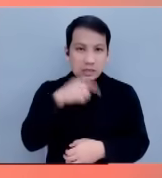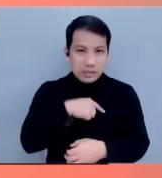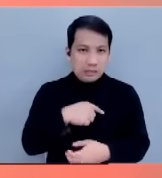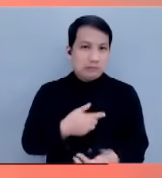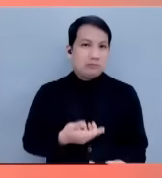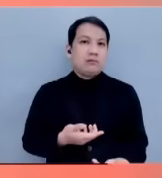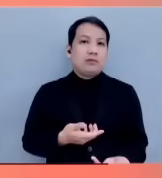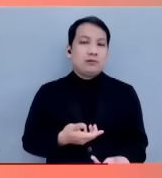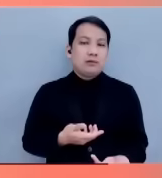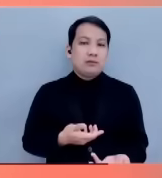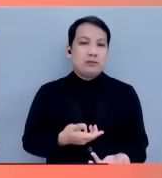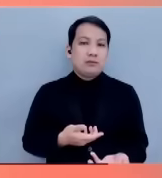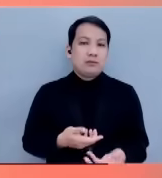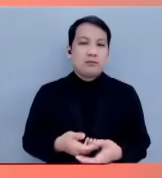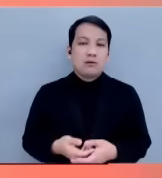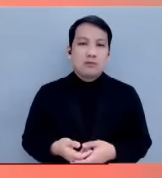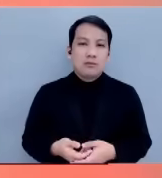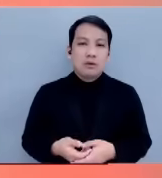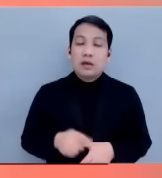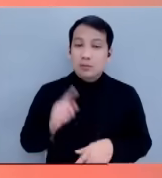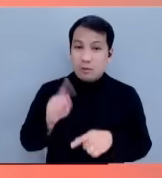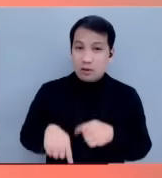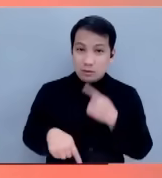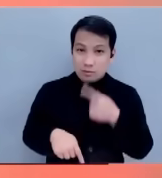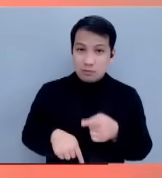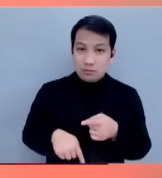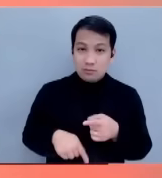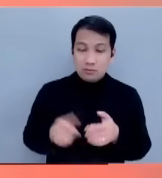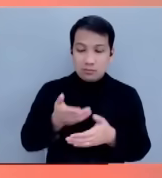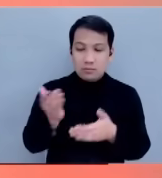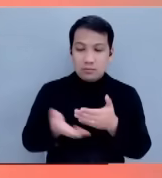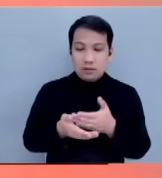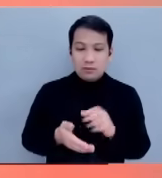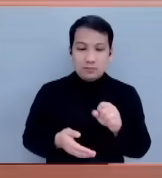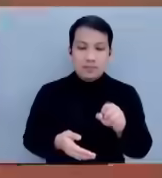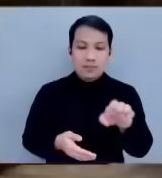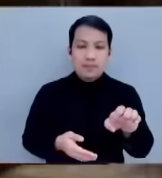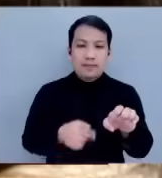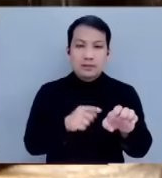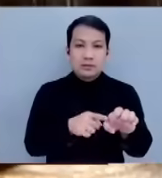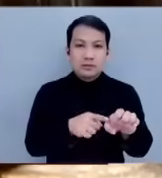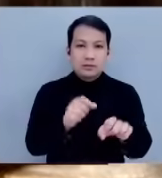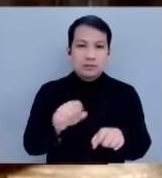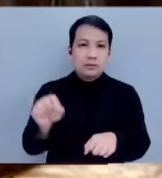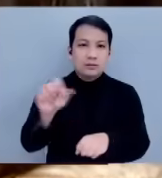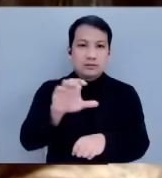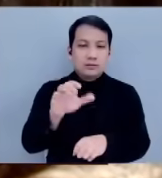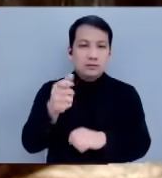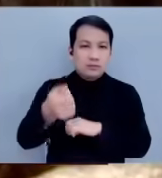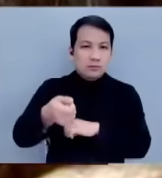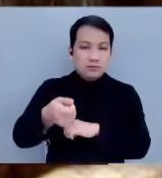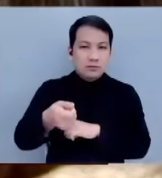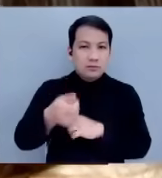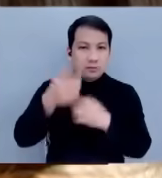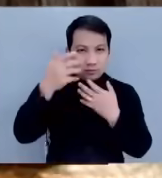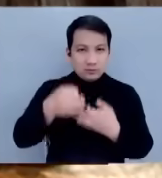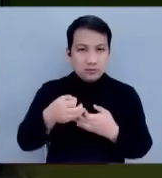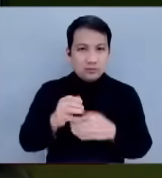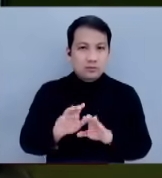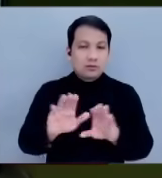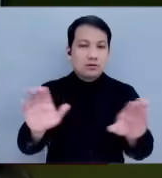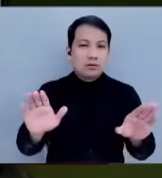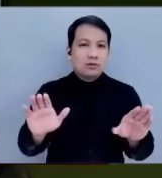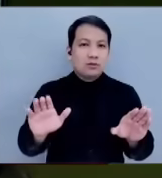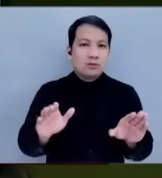So, we opted to file a case to the Supreme Court. Desisyon daw ng mga hosts na mag-hunger